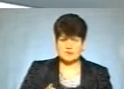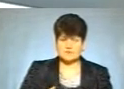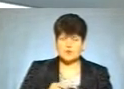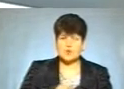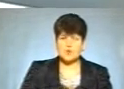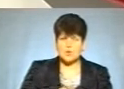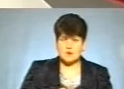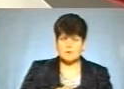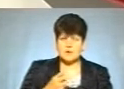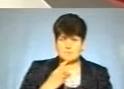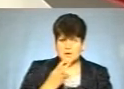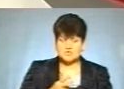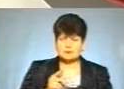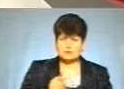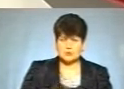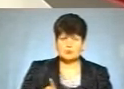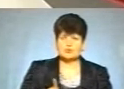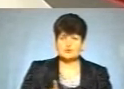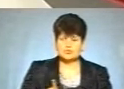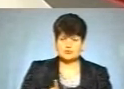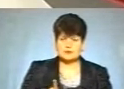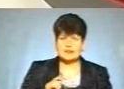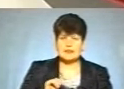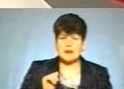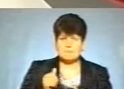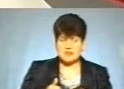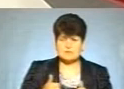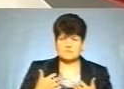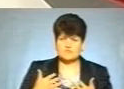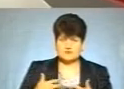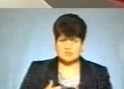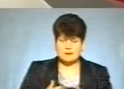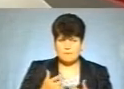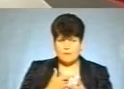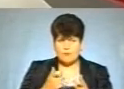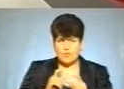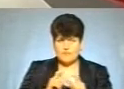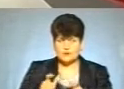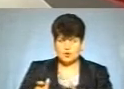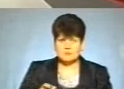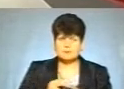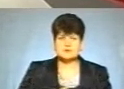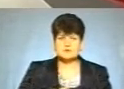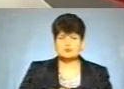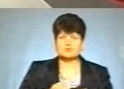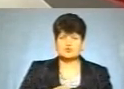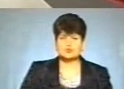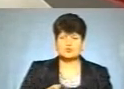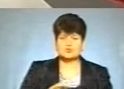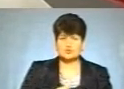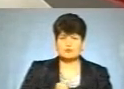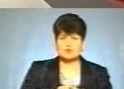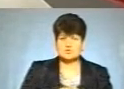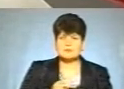роль ми бачимо таку, що ми наперед ми вже повідомили працівників щодо процедури скорочення, щоб кожен